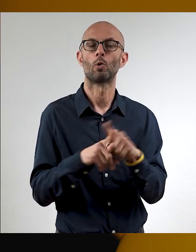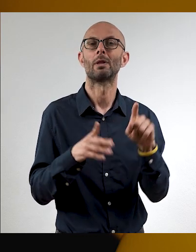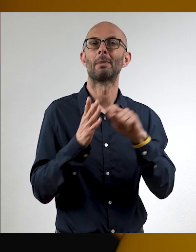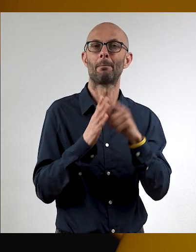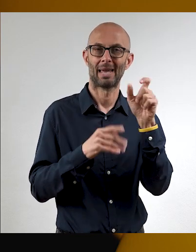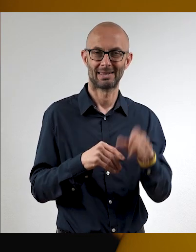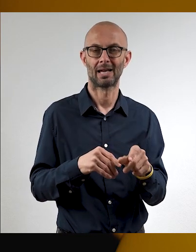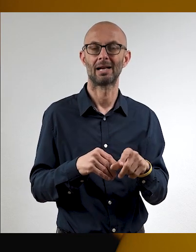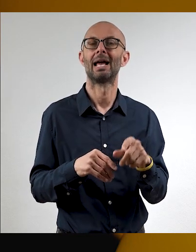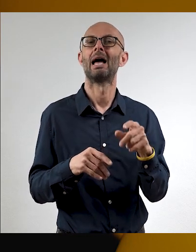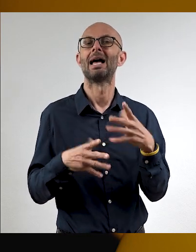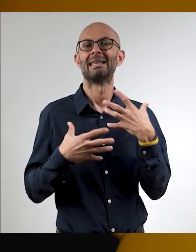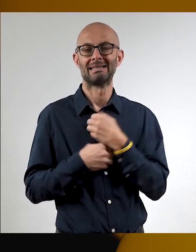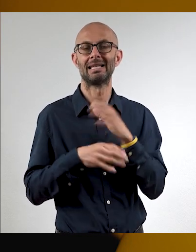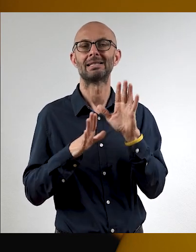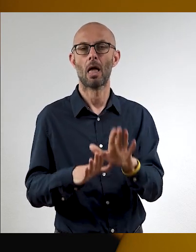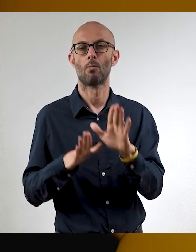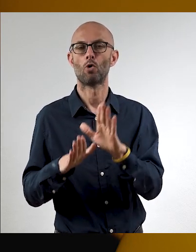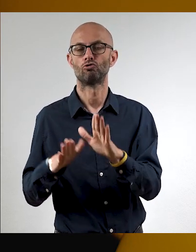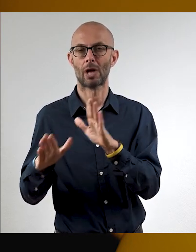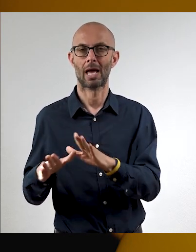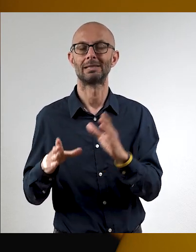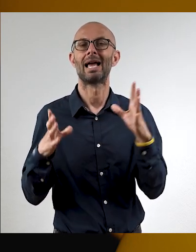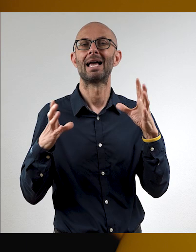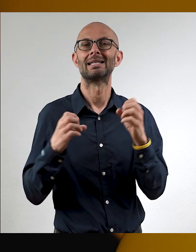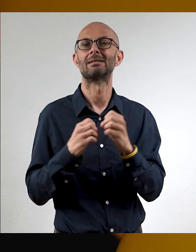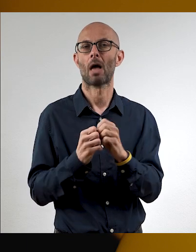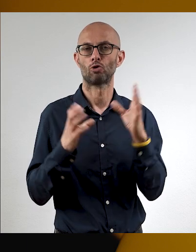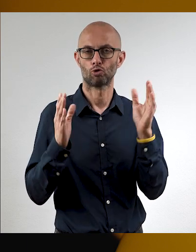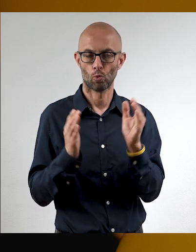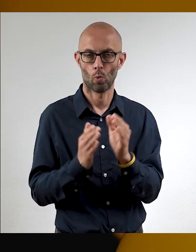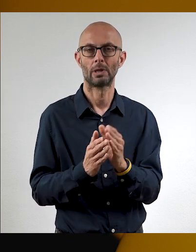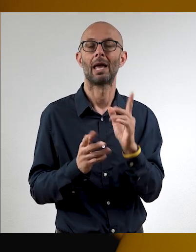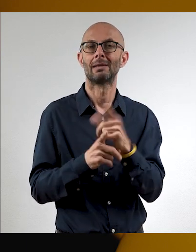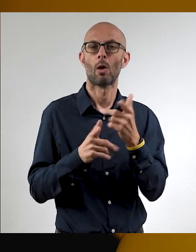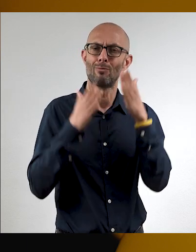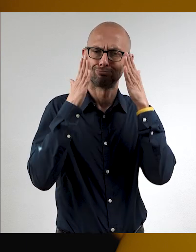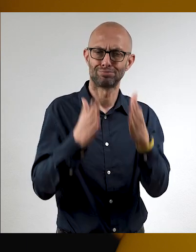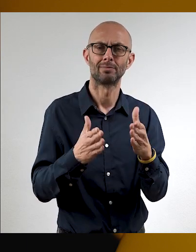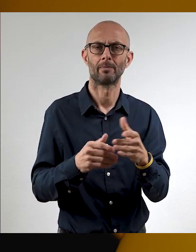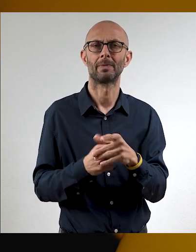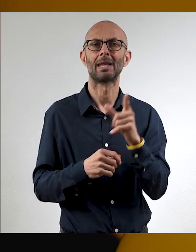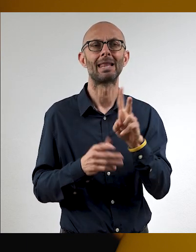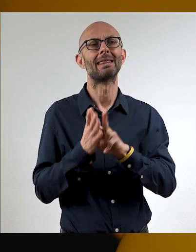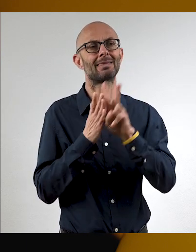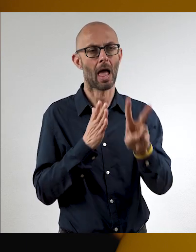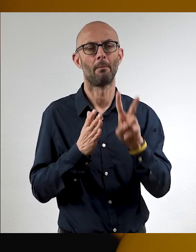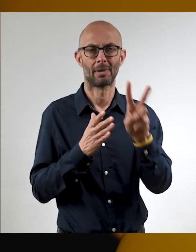Petru, stiska počasi ponavadi zmanjšuje in se lahko osredotočimo